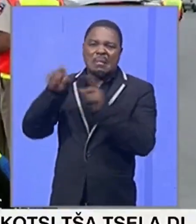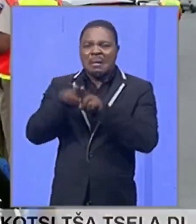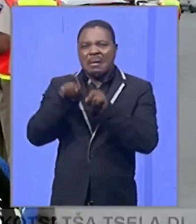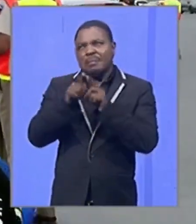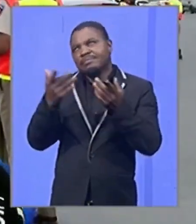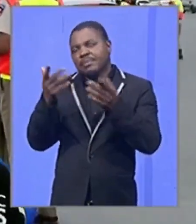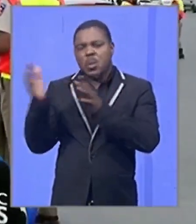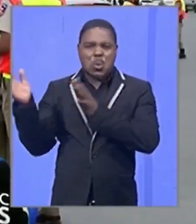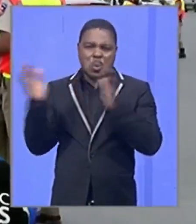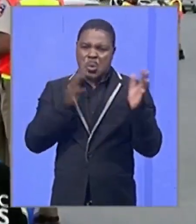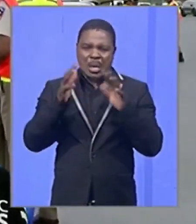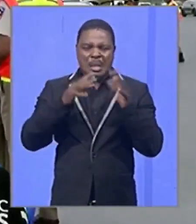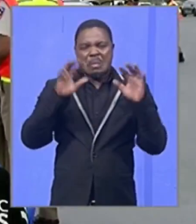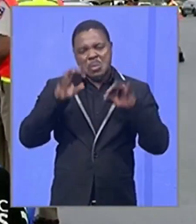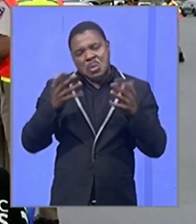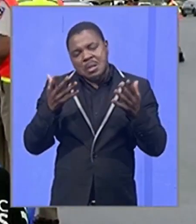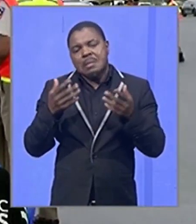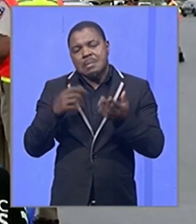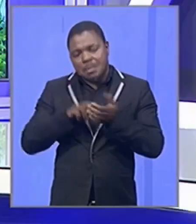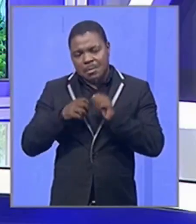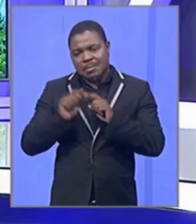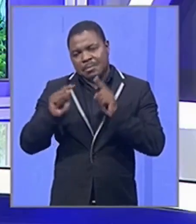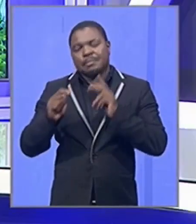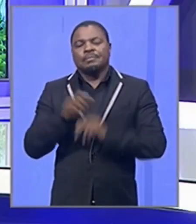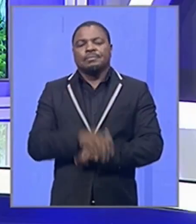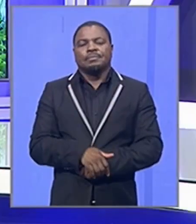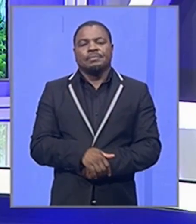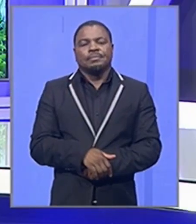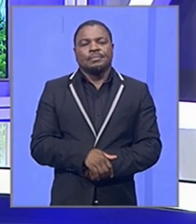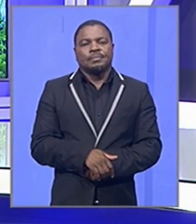include weather and so on and so forth.